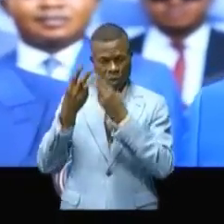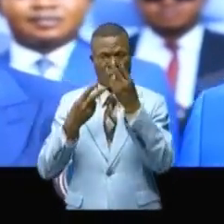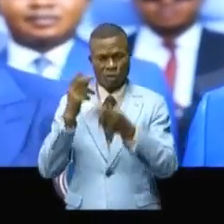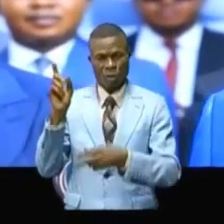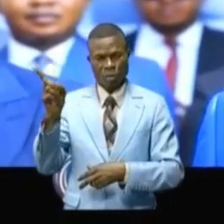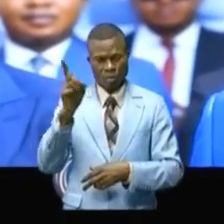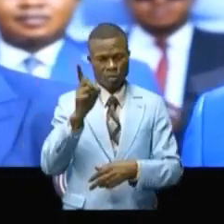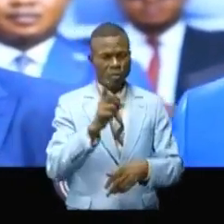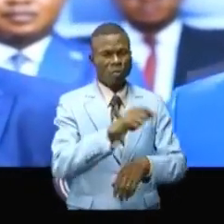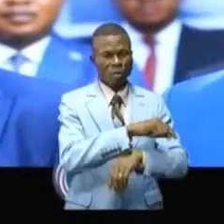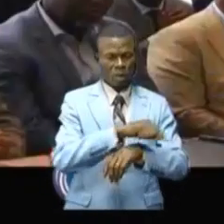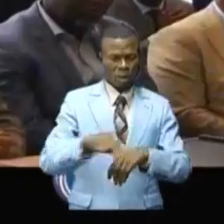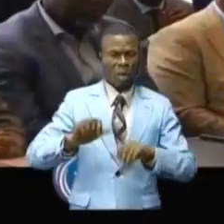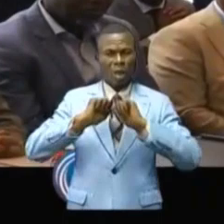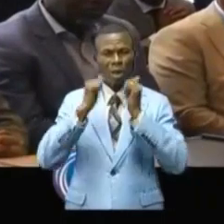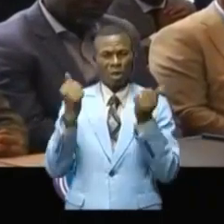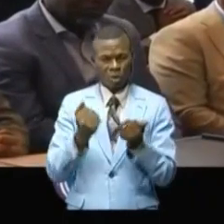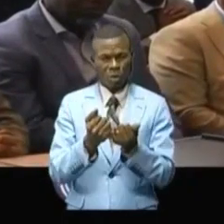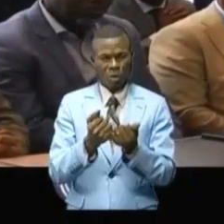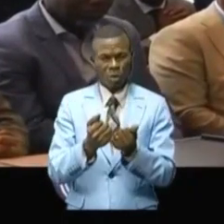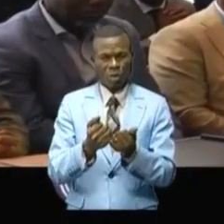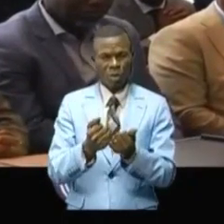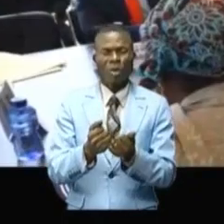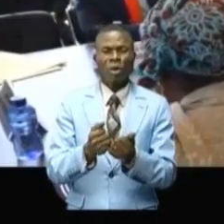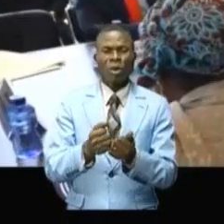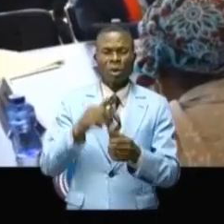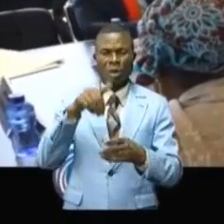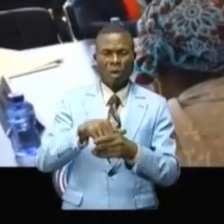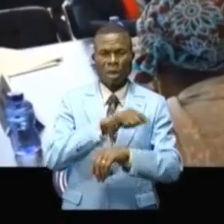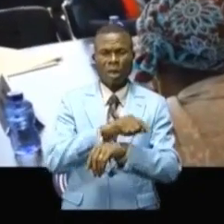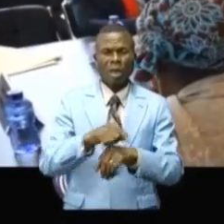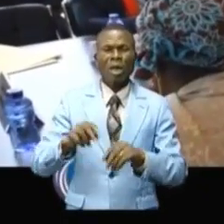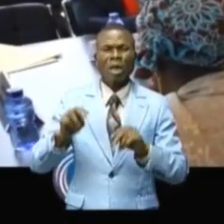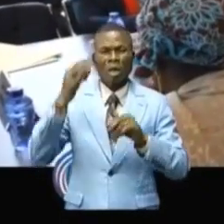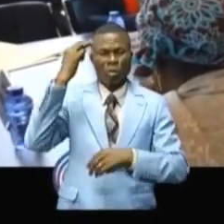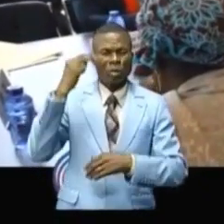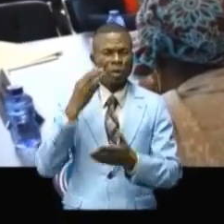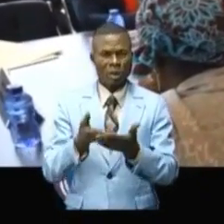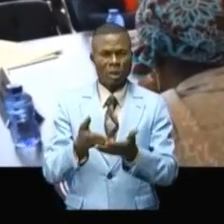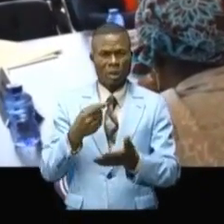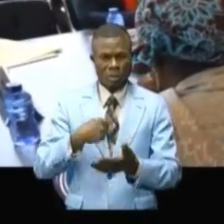les établissements et agences qui sont sous notre tutelle pour faire l'état